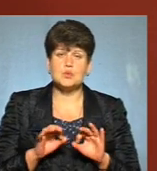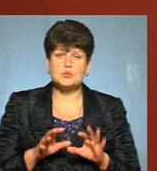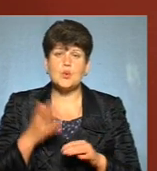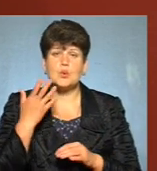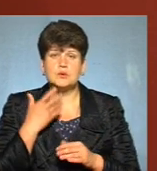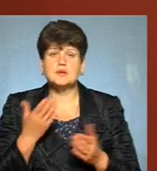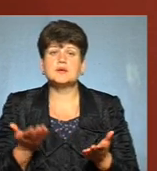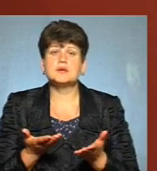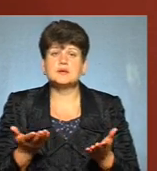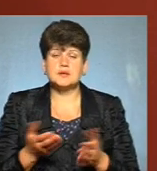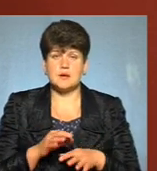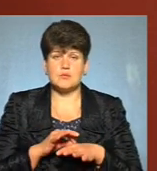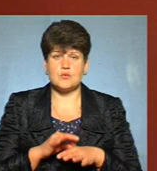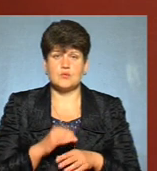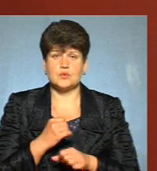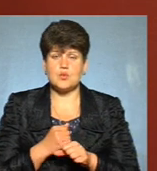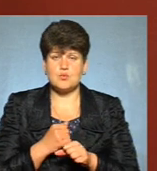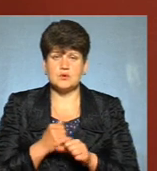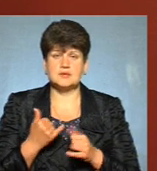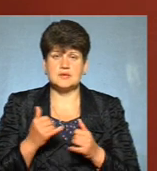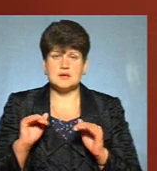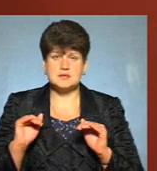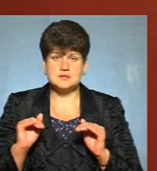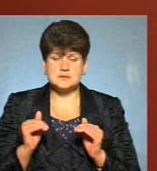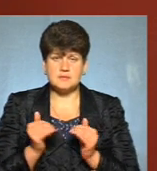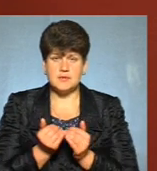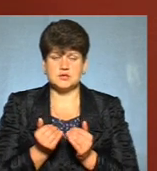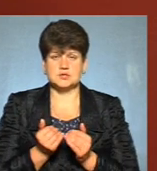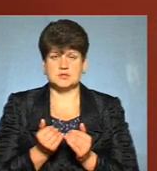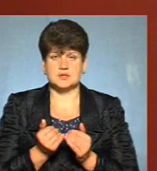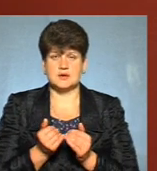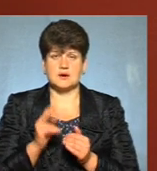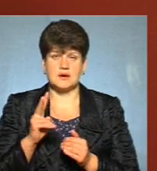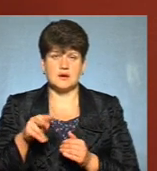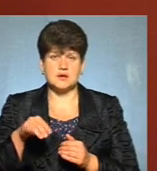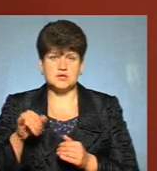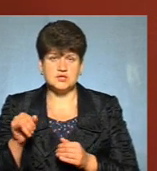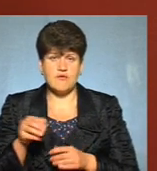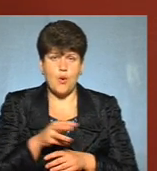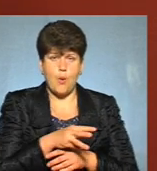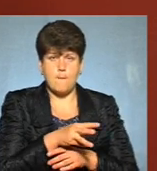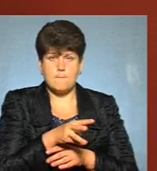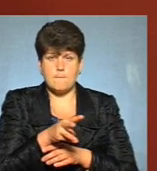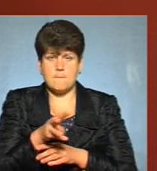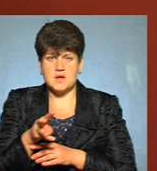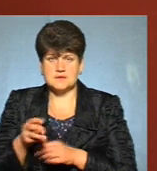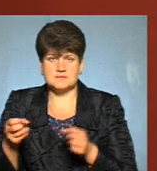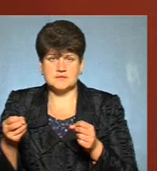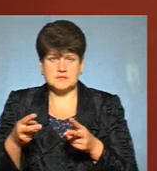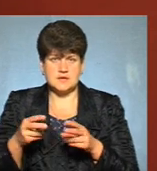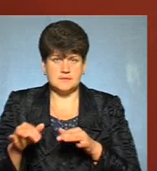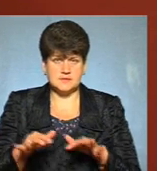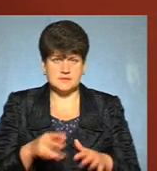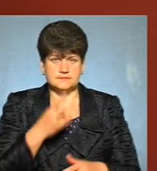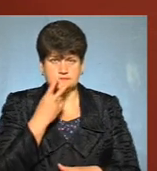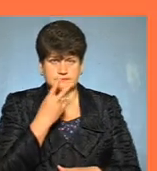де проводилися роботи для зменшення популяції кліщів шляхом оприскування дезінфекційними засобами.